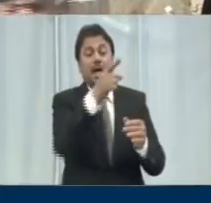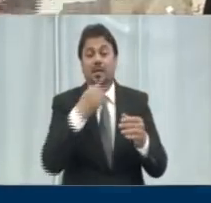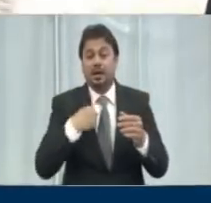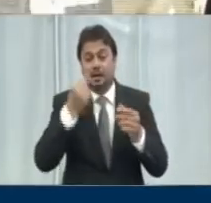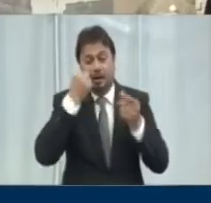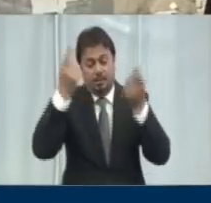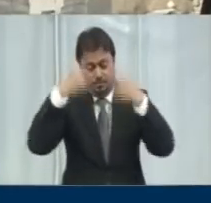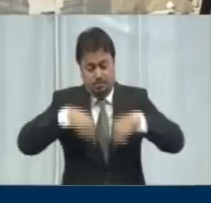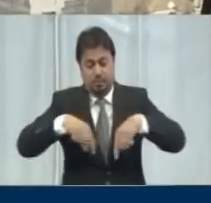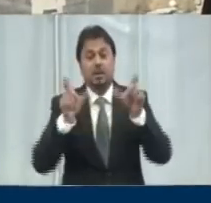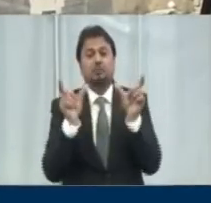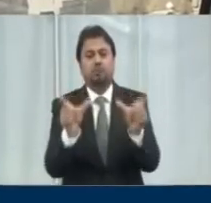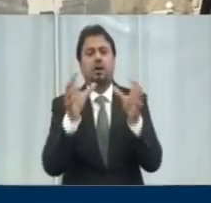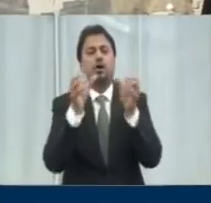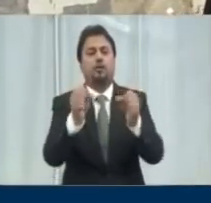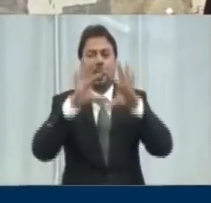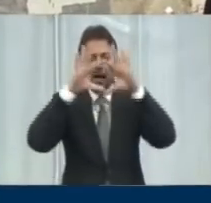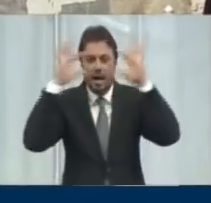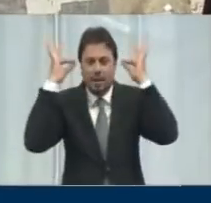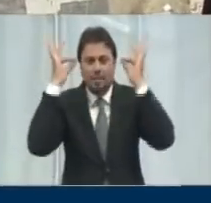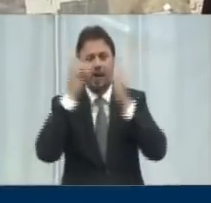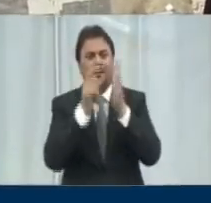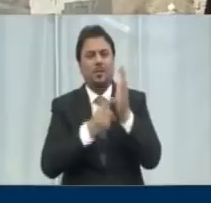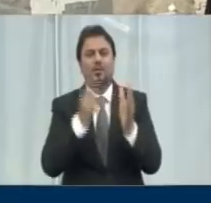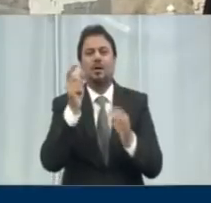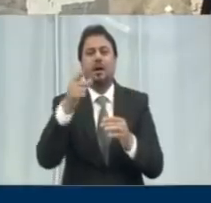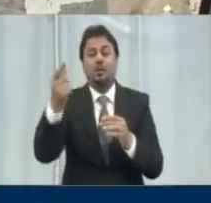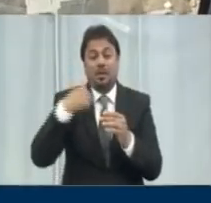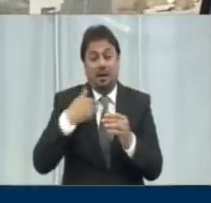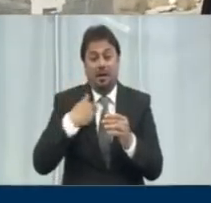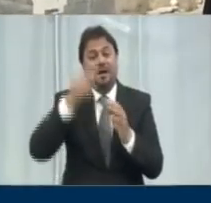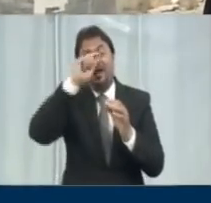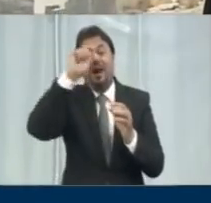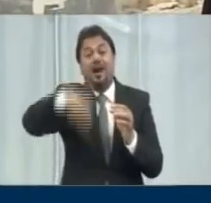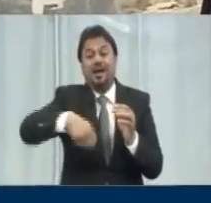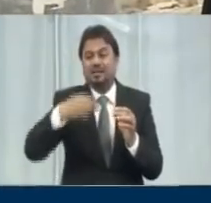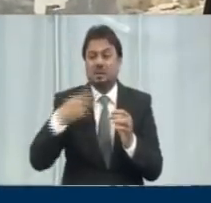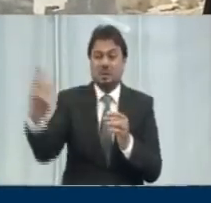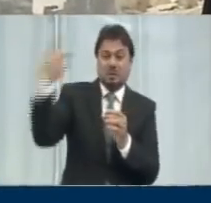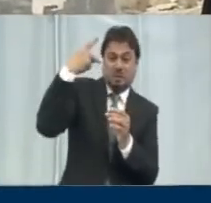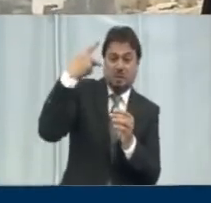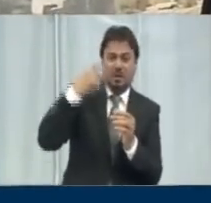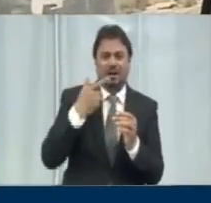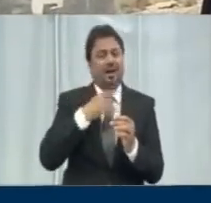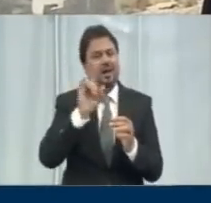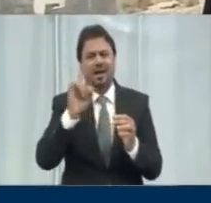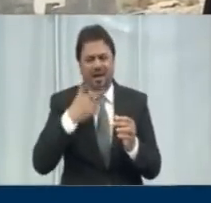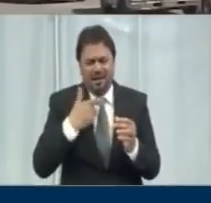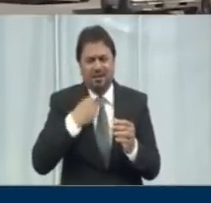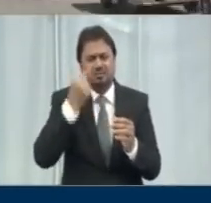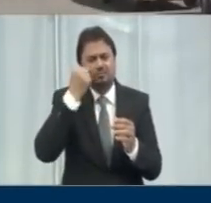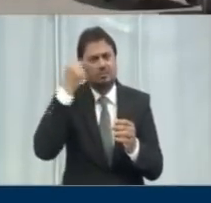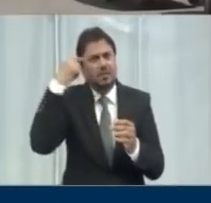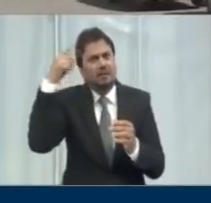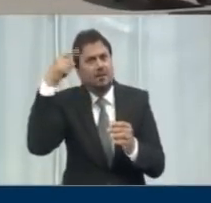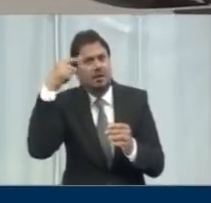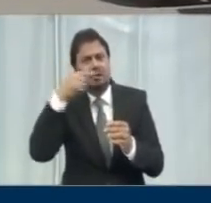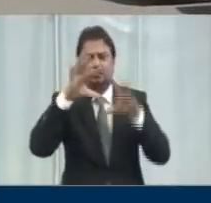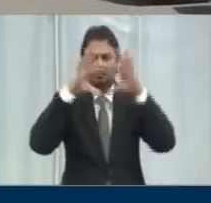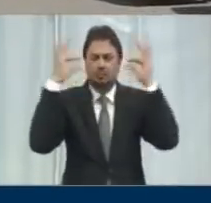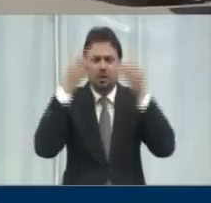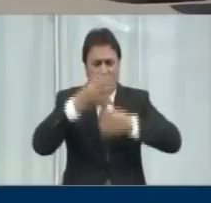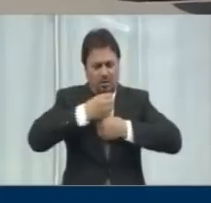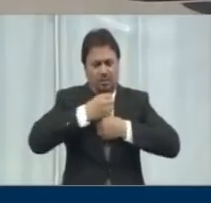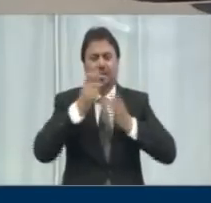إنه قاعد يسوونه كمامة المفروض نلبسها إحنا بدون ما يفرضوها علينا، إحنا ما شاء الله تفرضها عليك يلا تلبسها. عدد من